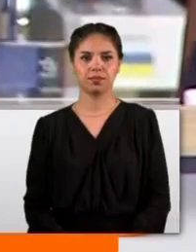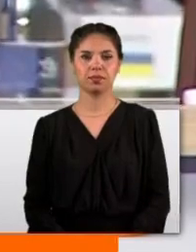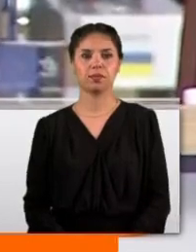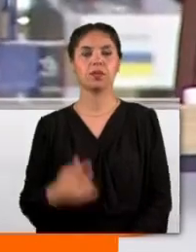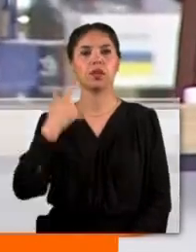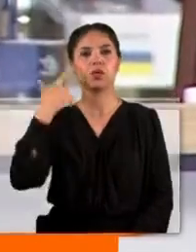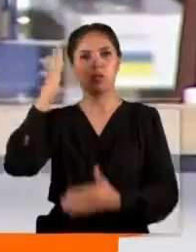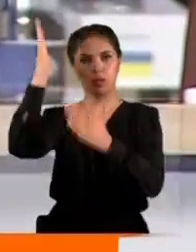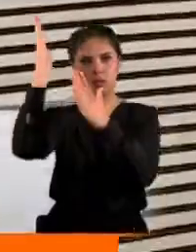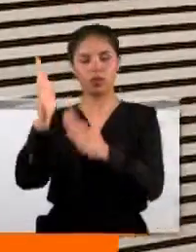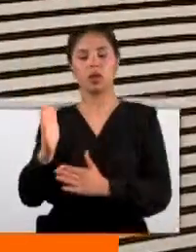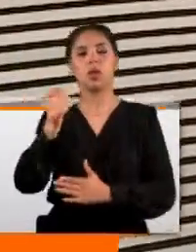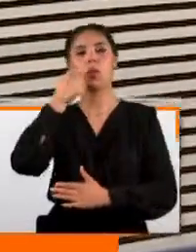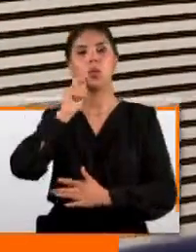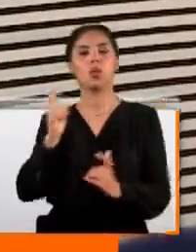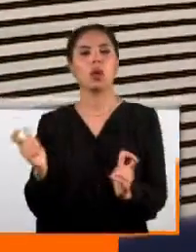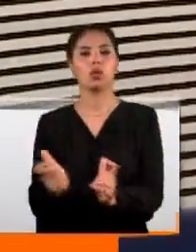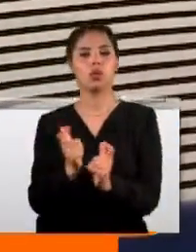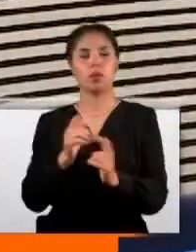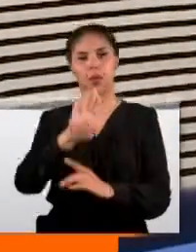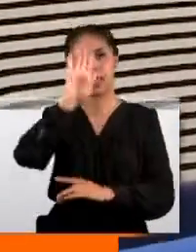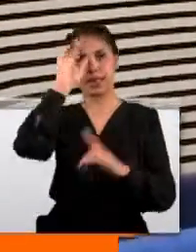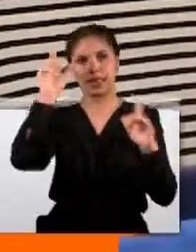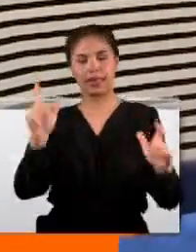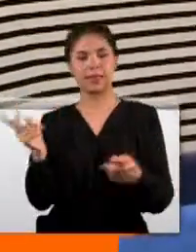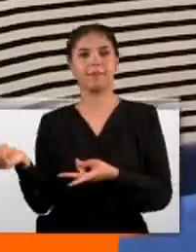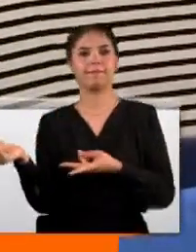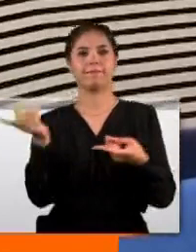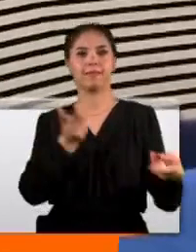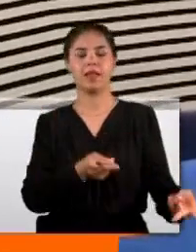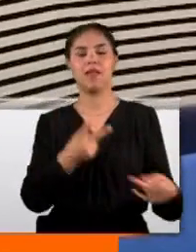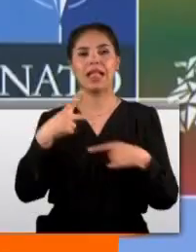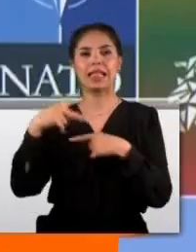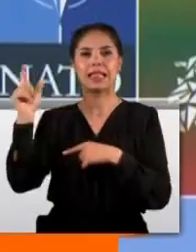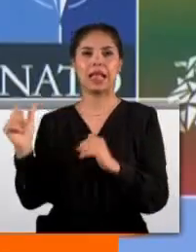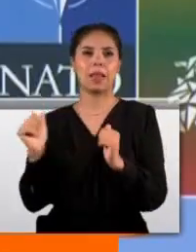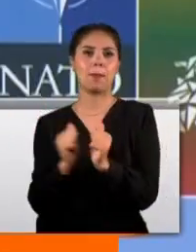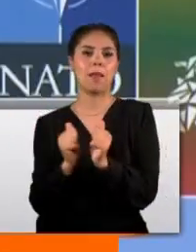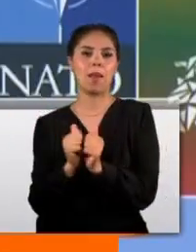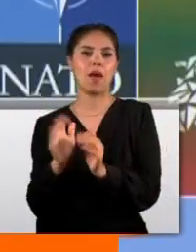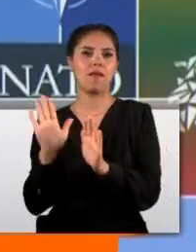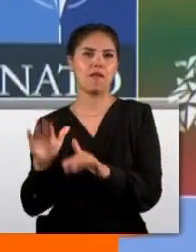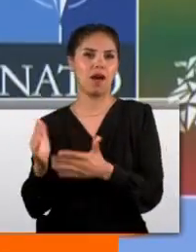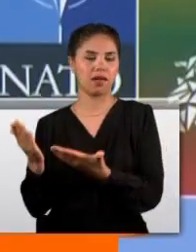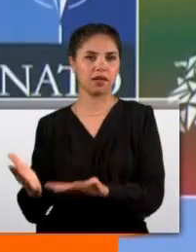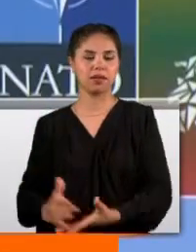Cumhurbaşkanı Erdoğan Ukrayna zirvesinde İstanbul'da ağırladığı Zelenskiy ile yine yan yanaydı.